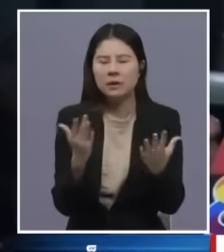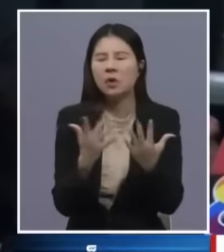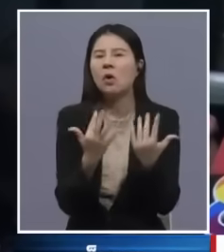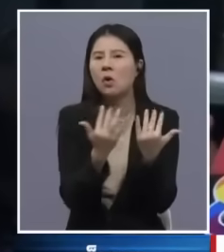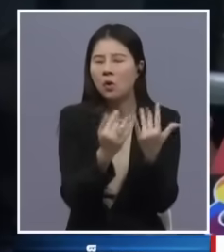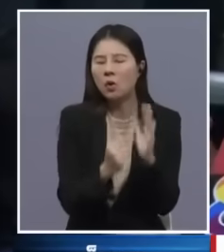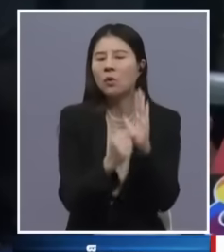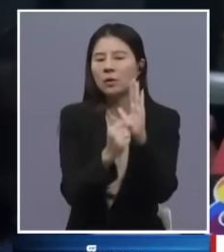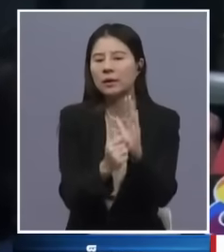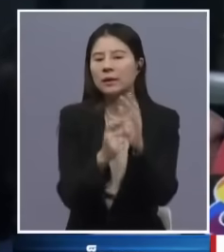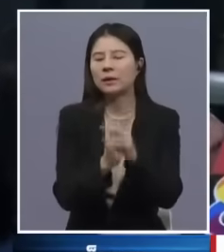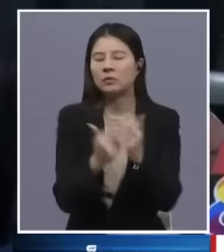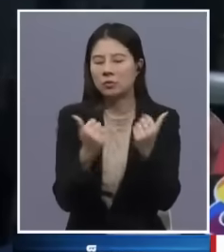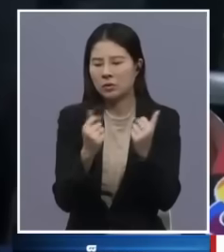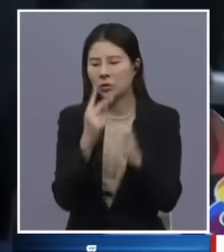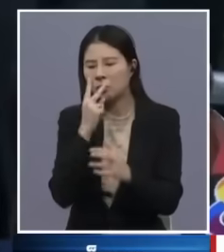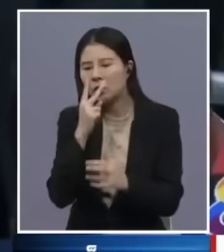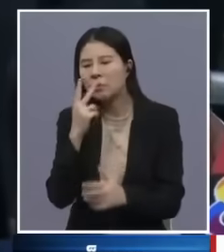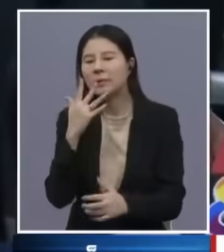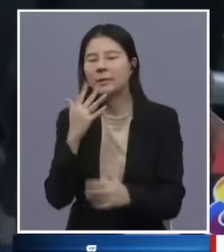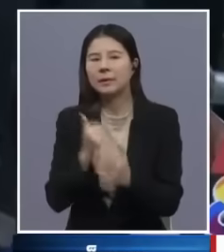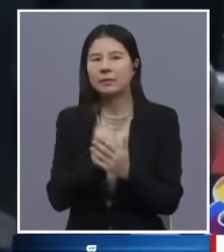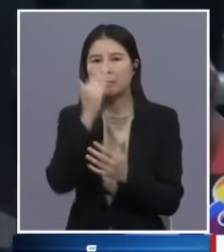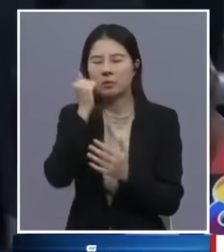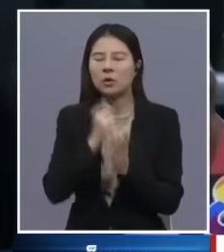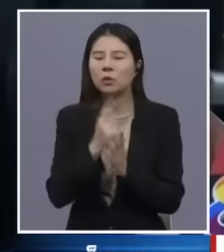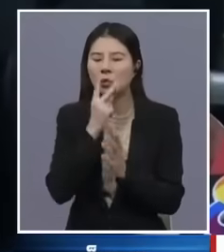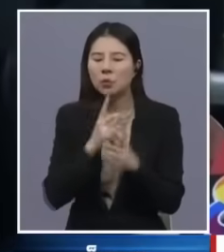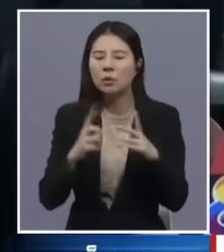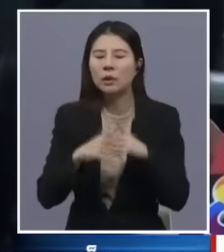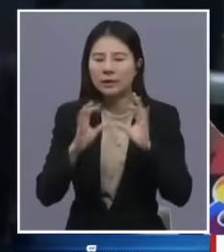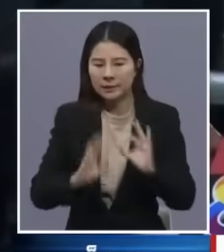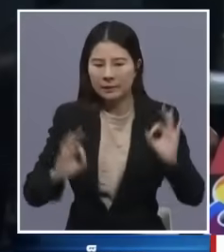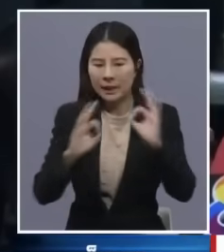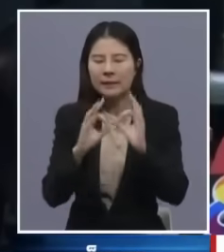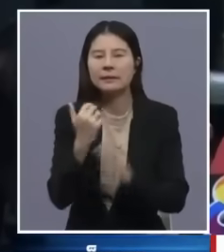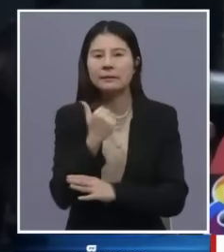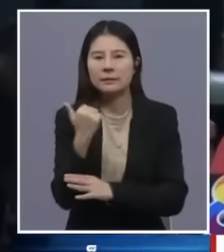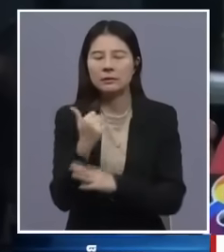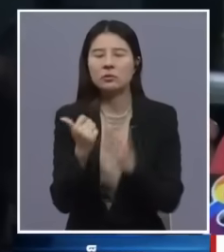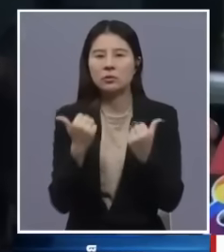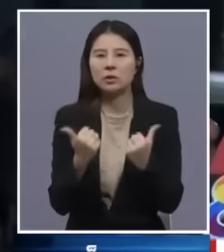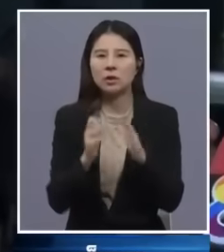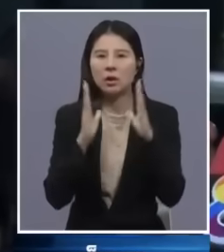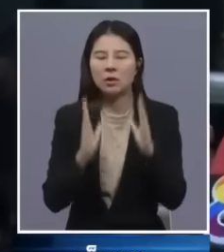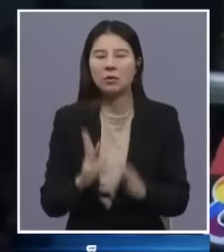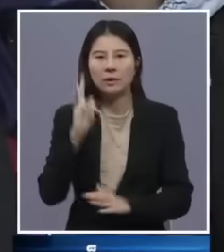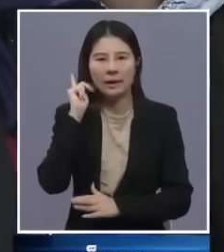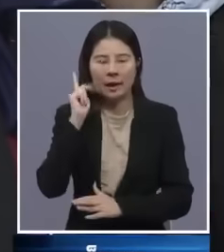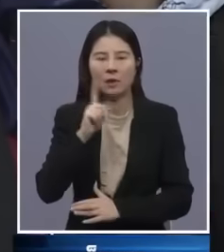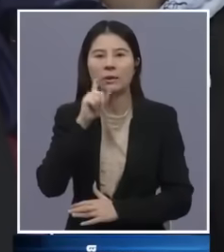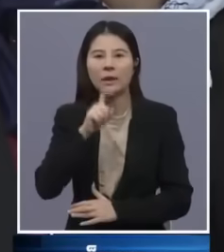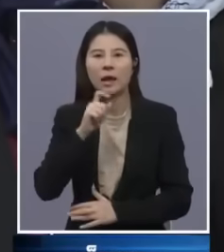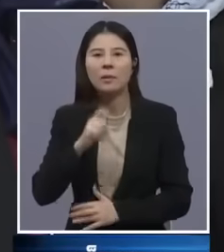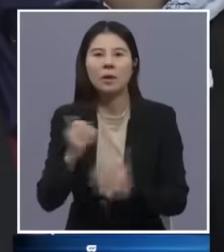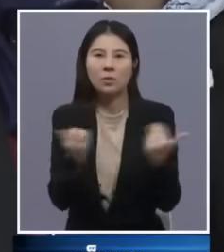แต่ส่วนตัวบอกไม่ได้ติดตามรายละเอียดเรื่องนี้เพราะว่าดูเรื่องอื่นอยู่เนี่ยนะคะขณะเดียวกันนักข่าวไปถามคุณอุ้งอิงแพทองธารชินวัต